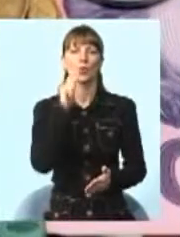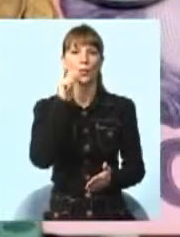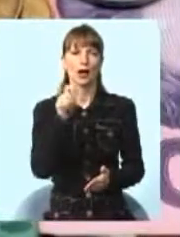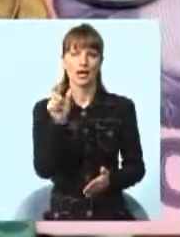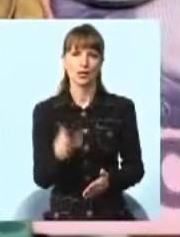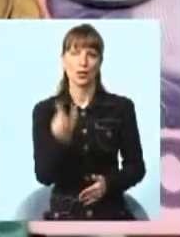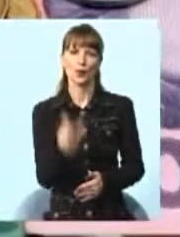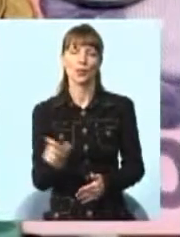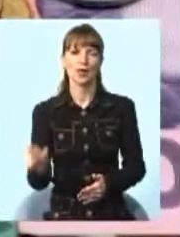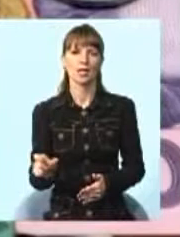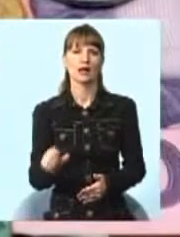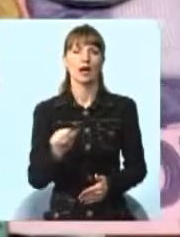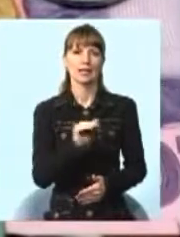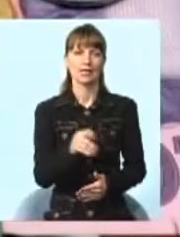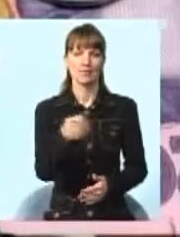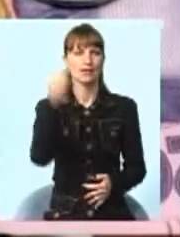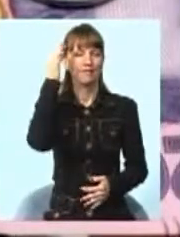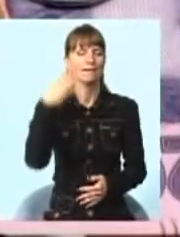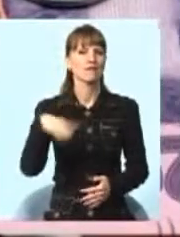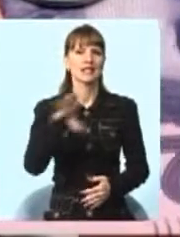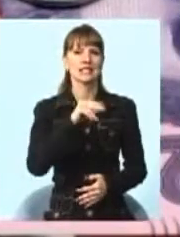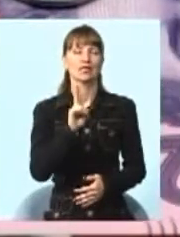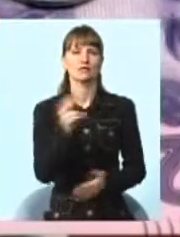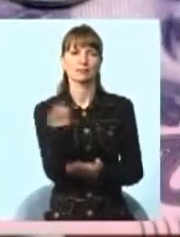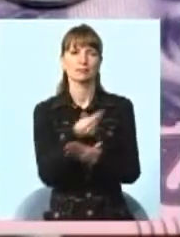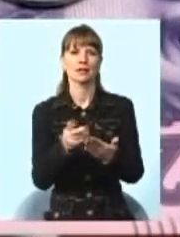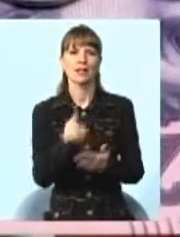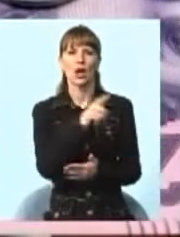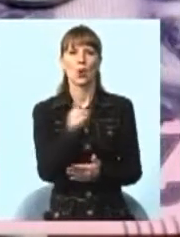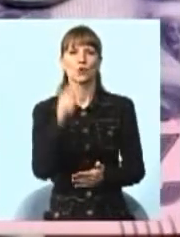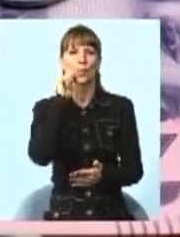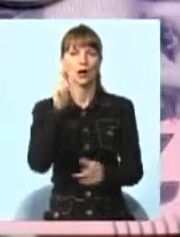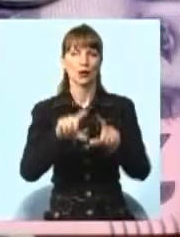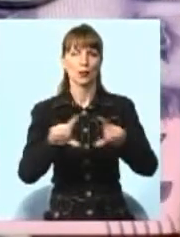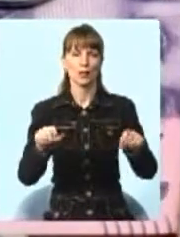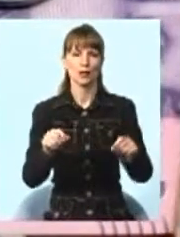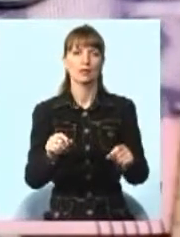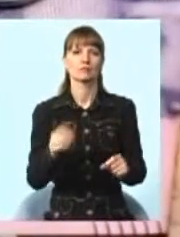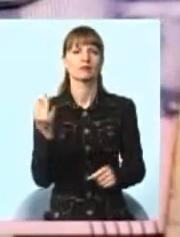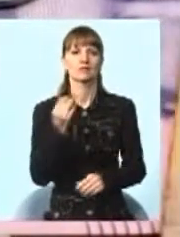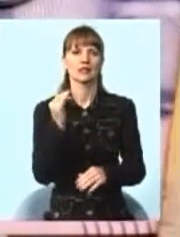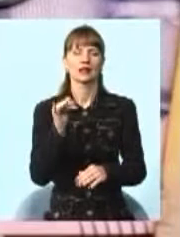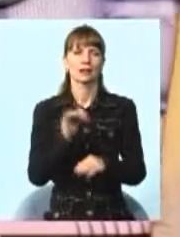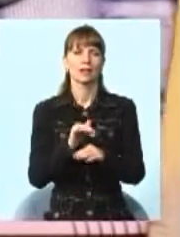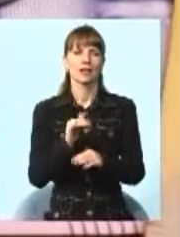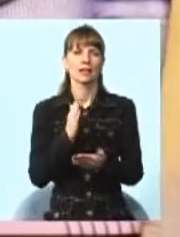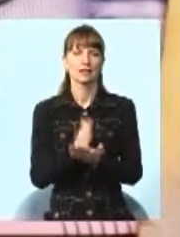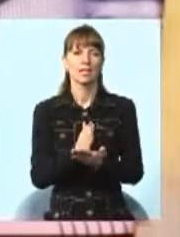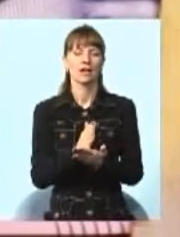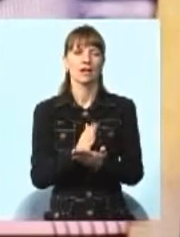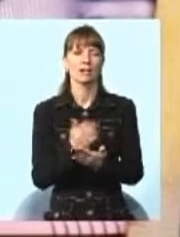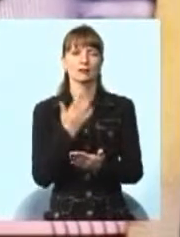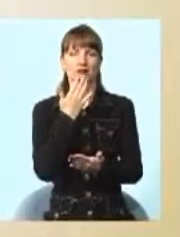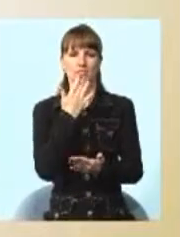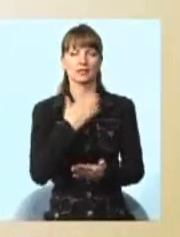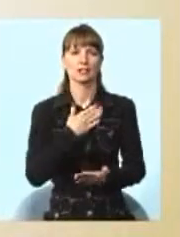українцю людей. Ану, дітлахи, згадайте усіх персоналів, зображених на кожній українській купюрі. Такі от цікавинки є і у наших національних